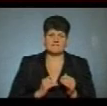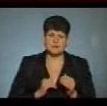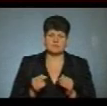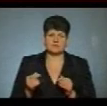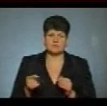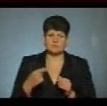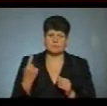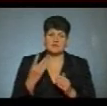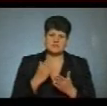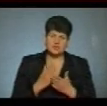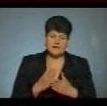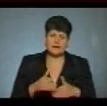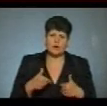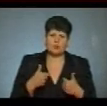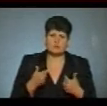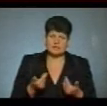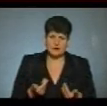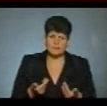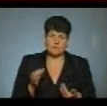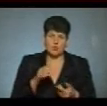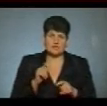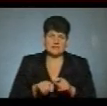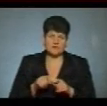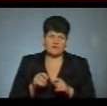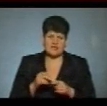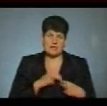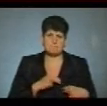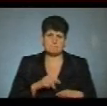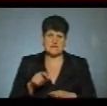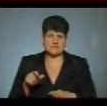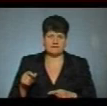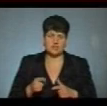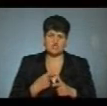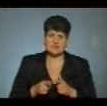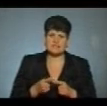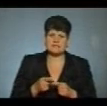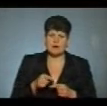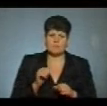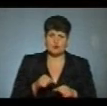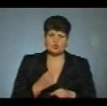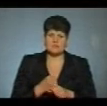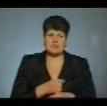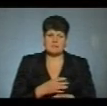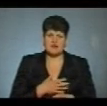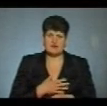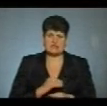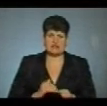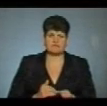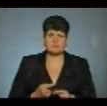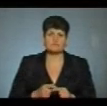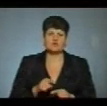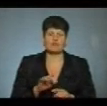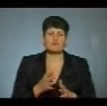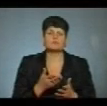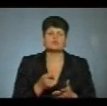власне, є якась рекомендація про тестування працівників, чи це може зробити приватна фірма, як в цьому випадку?